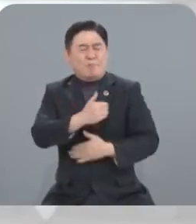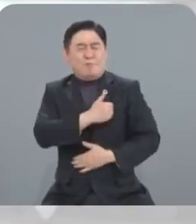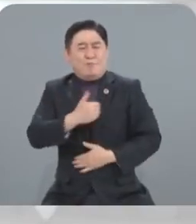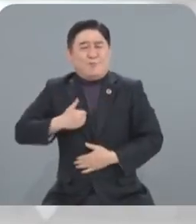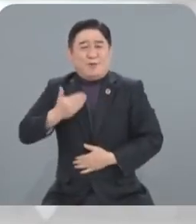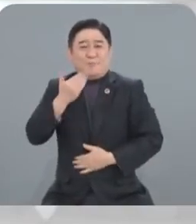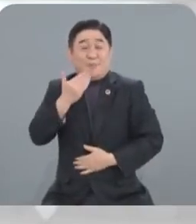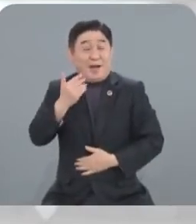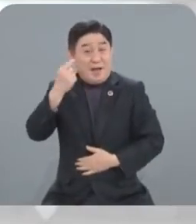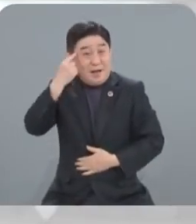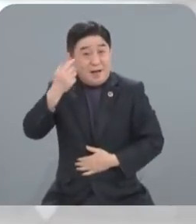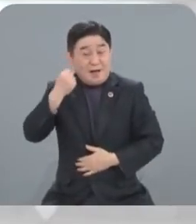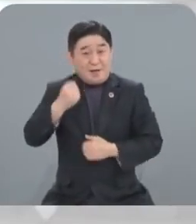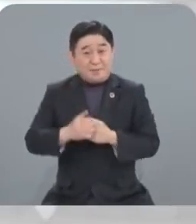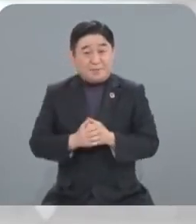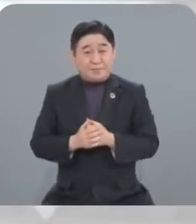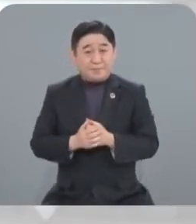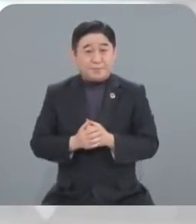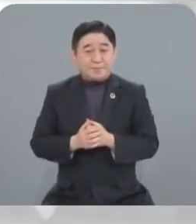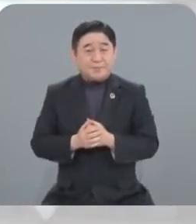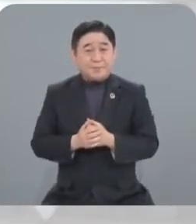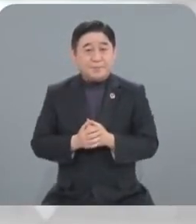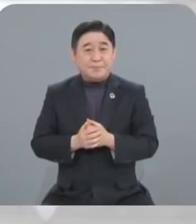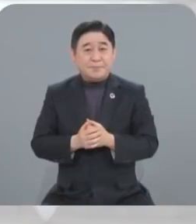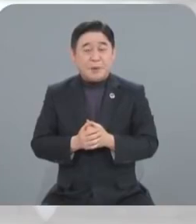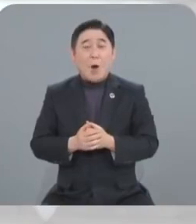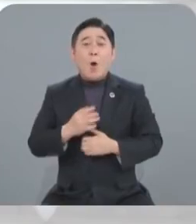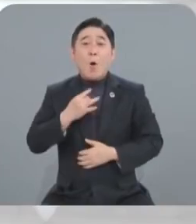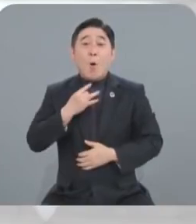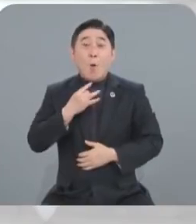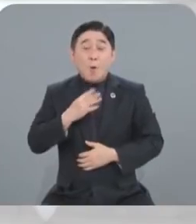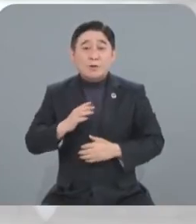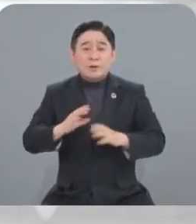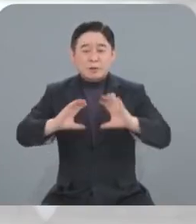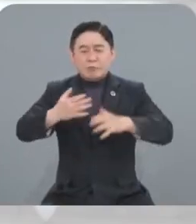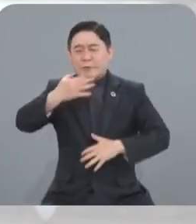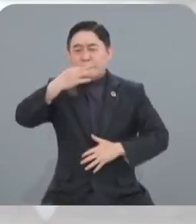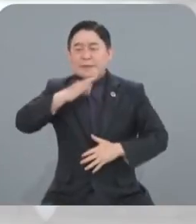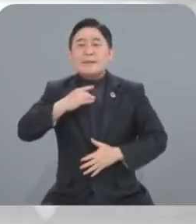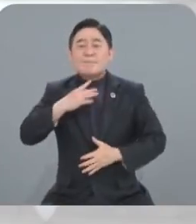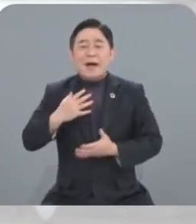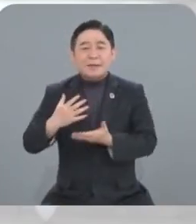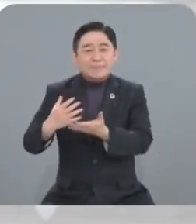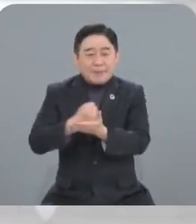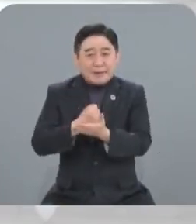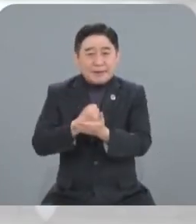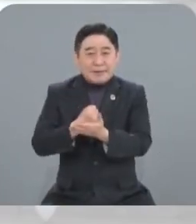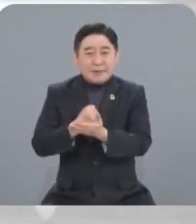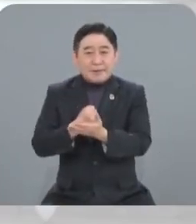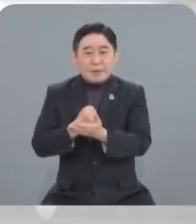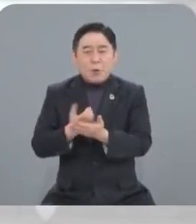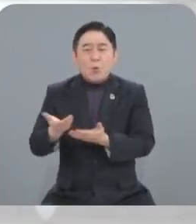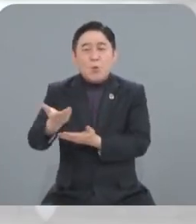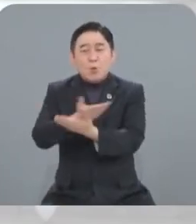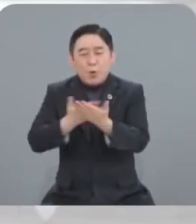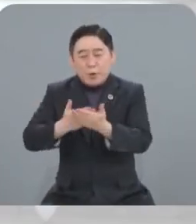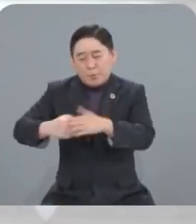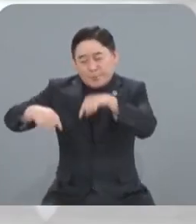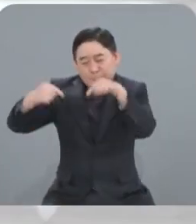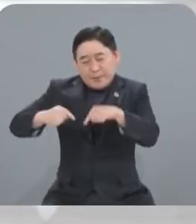가능하다고 봅니다 뭐 이지 않습니다 오직 국 잉 만 존재하는 냉혹한 외교 무대에서